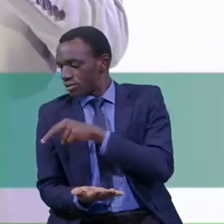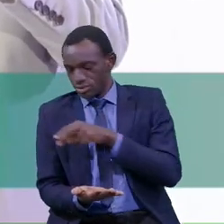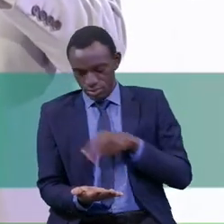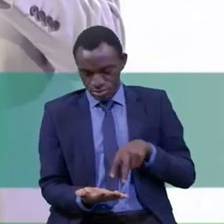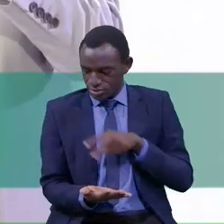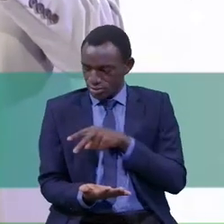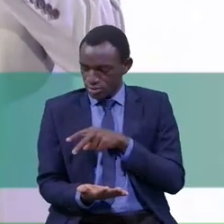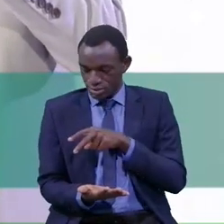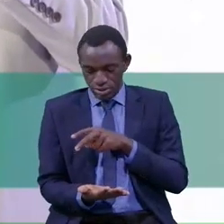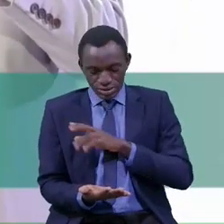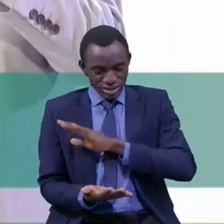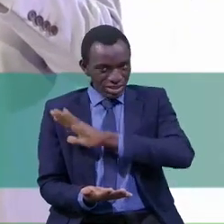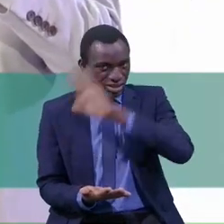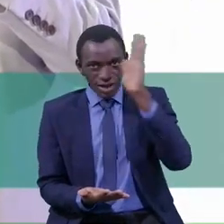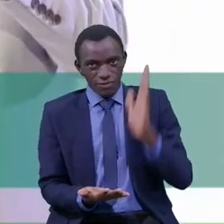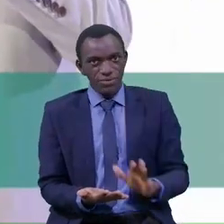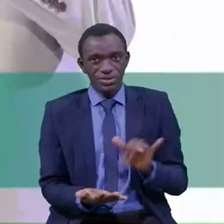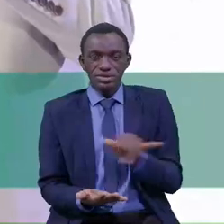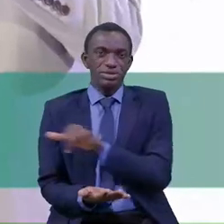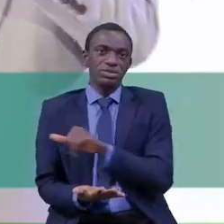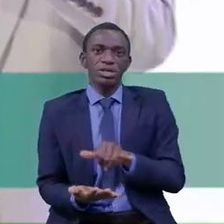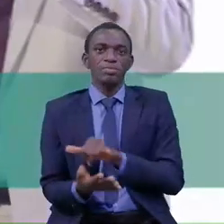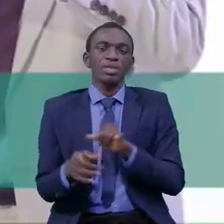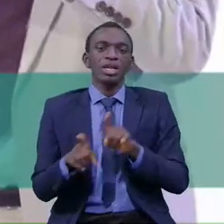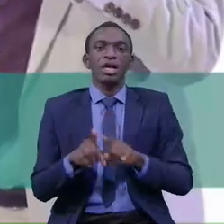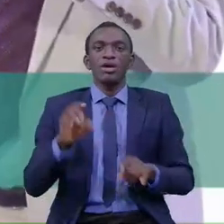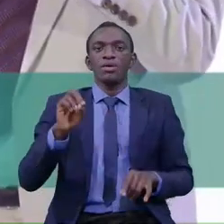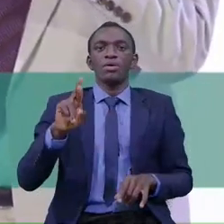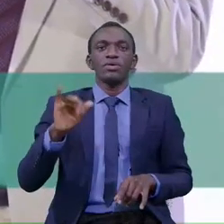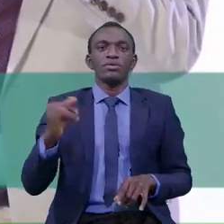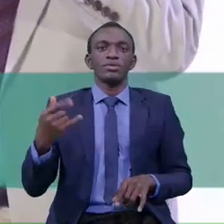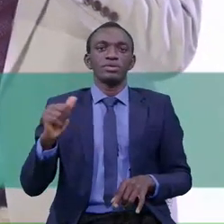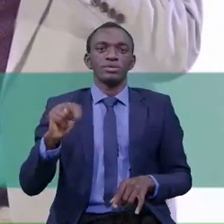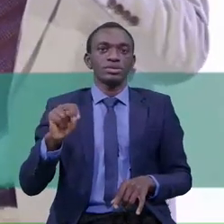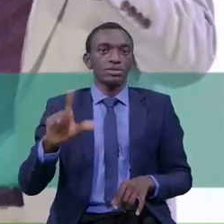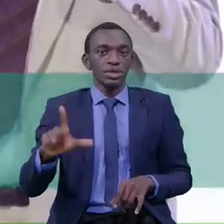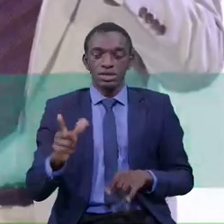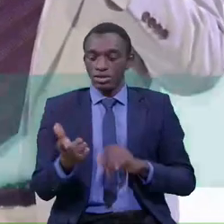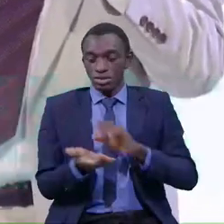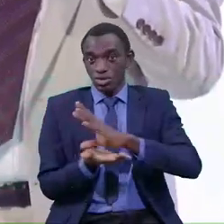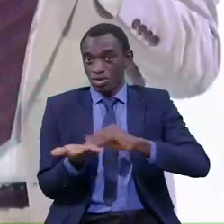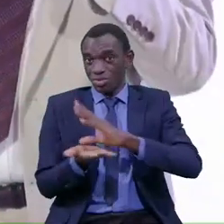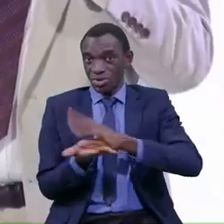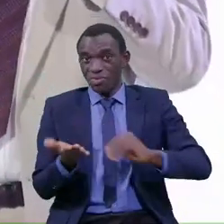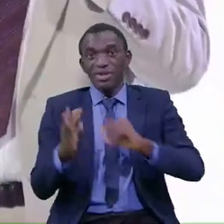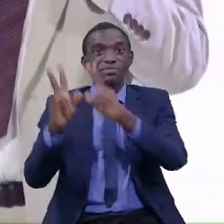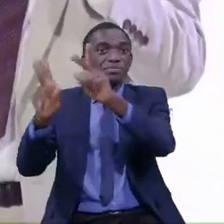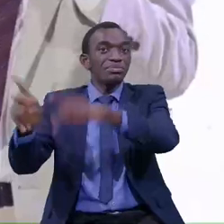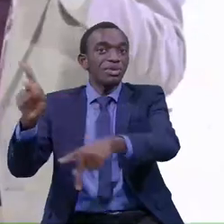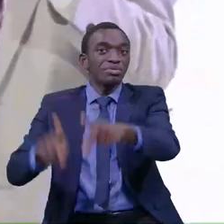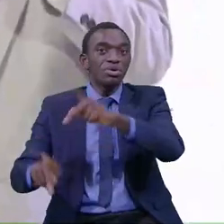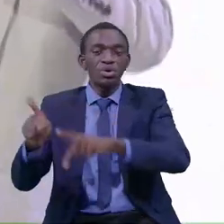Ta copie ne sera jamais comme l'original. Alors, copier Nero, copier un